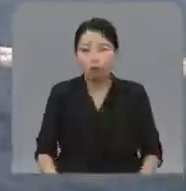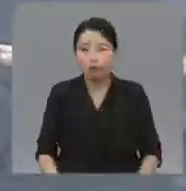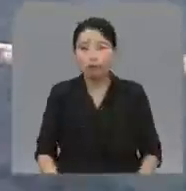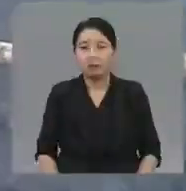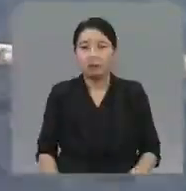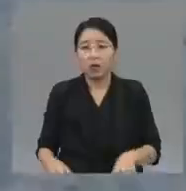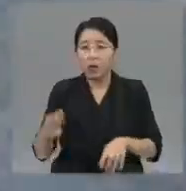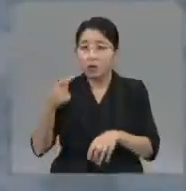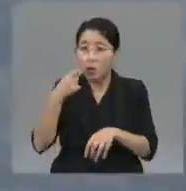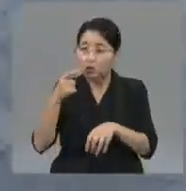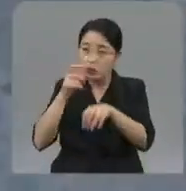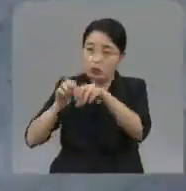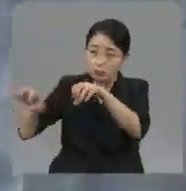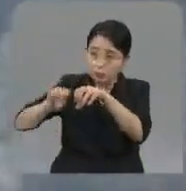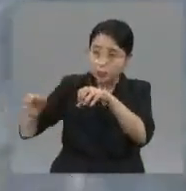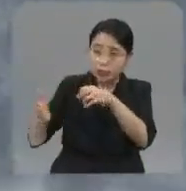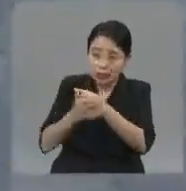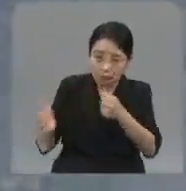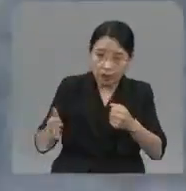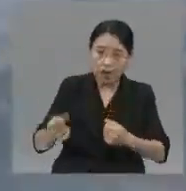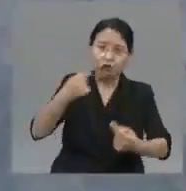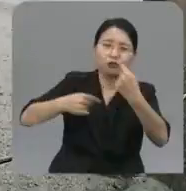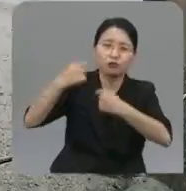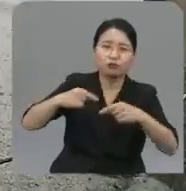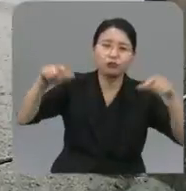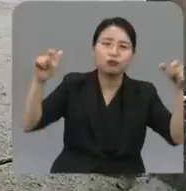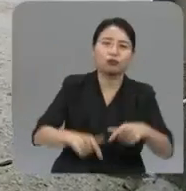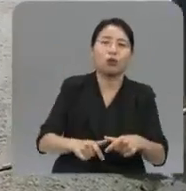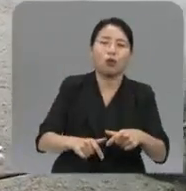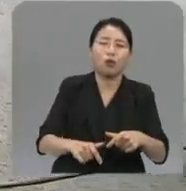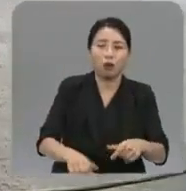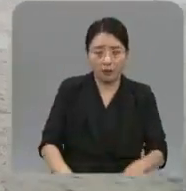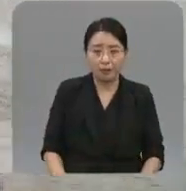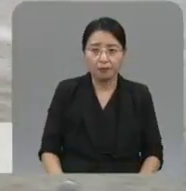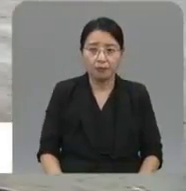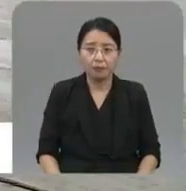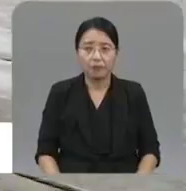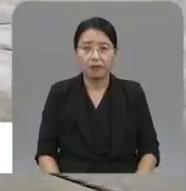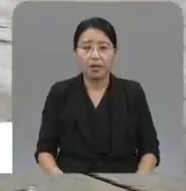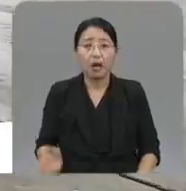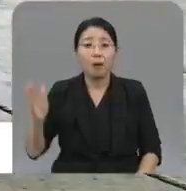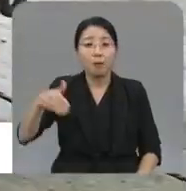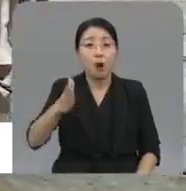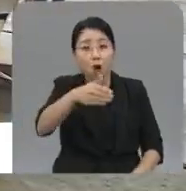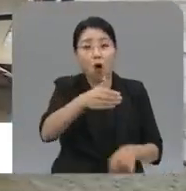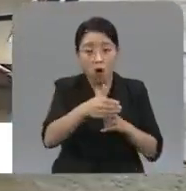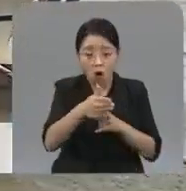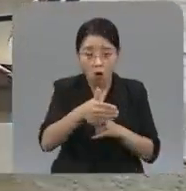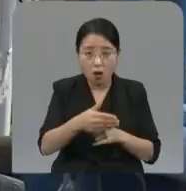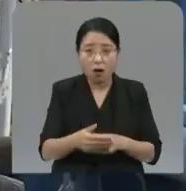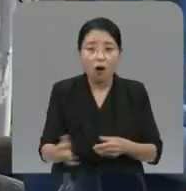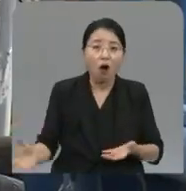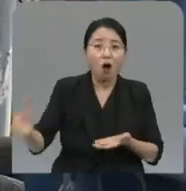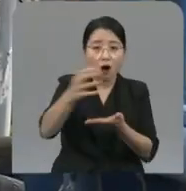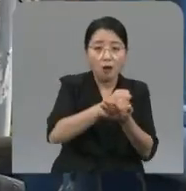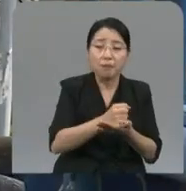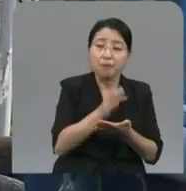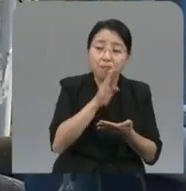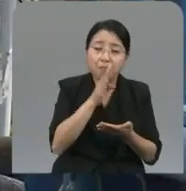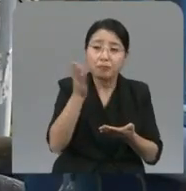hier soir pour protester contre le déversement ils ont aussi le temps pour dire que l'océan n'est pas une poubelle